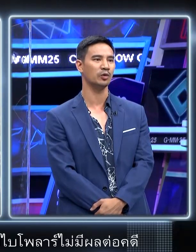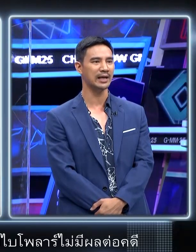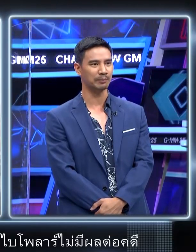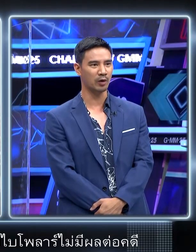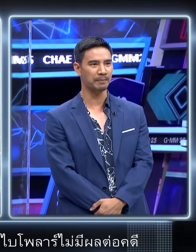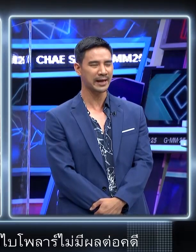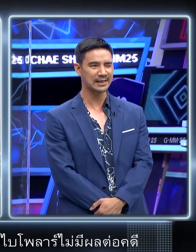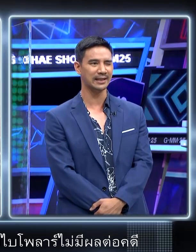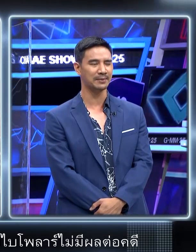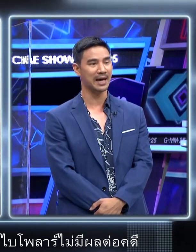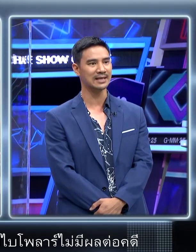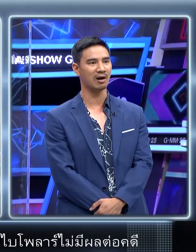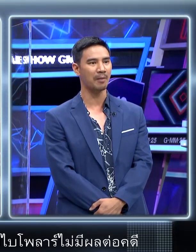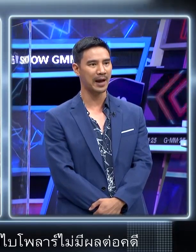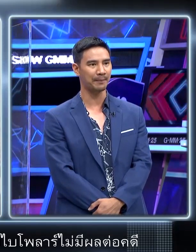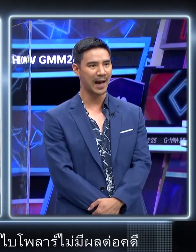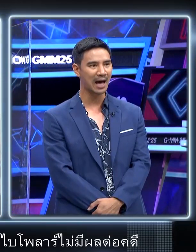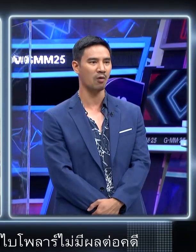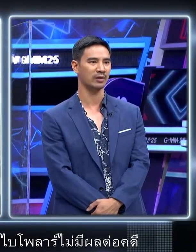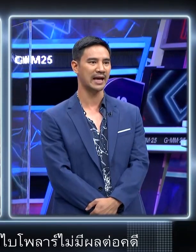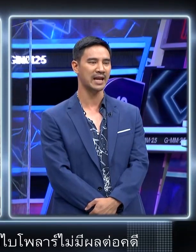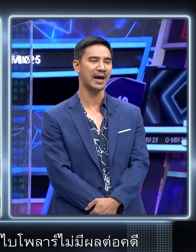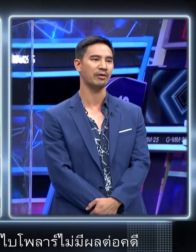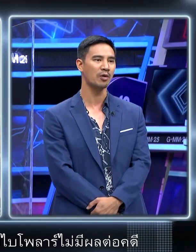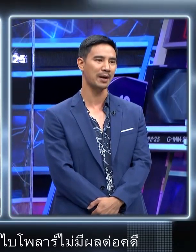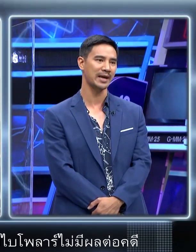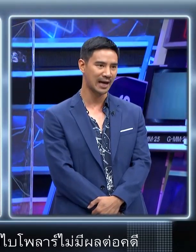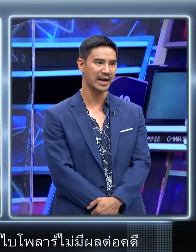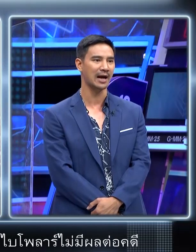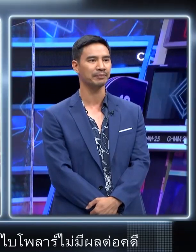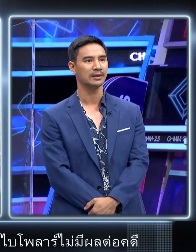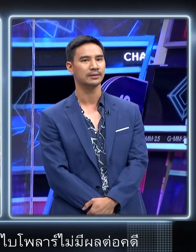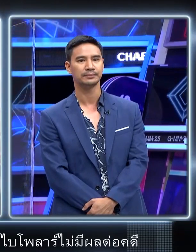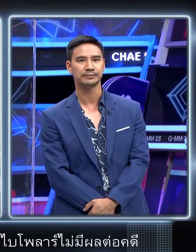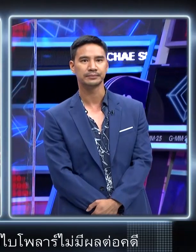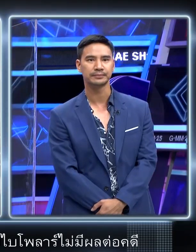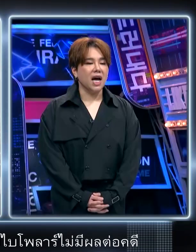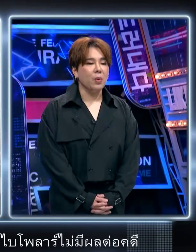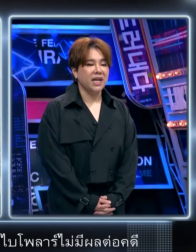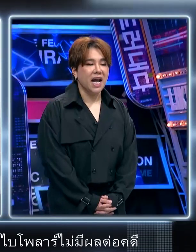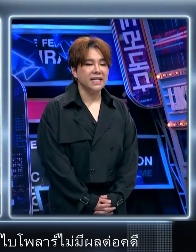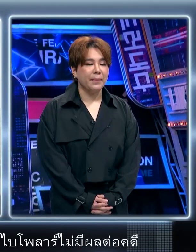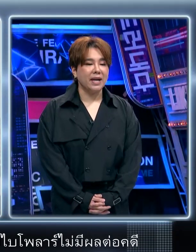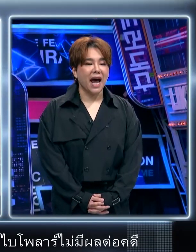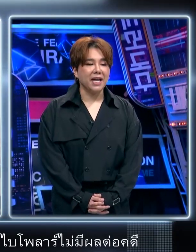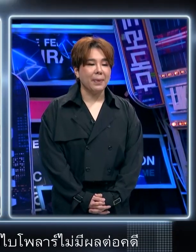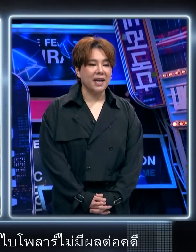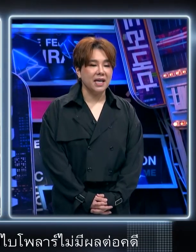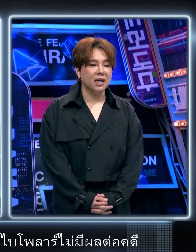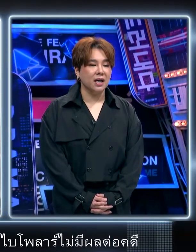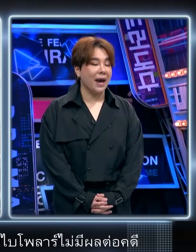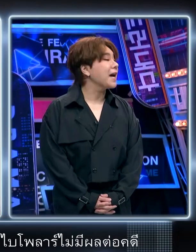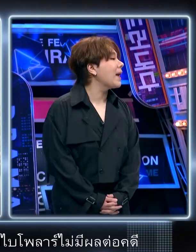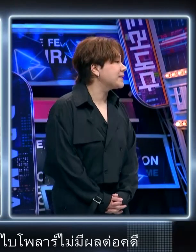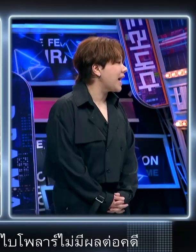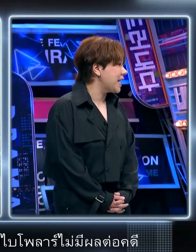องจริงอยู่ในสำนวนมั่นใจทีมงานจากกองปราบภาค6ในการทำงานร่วมกับอัยการครับ อ่ะถ้านอกจากนั้นนะคะวันนี้ถ้าเกิดจำกันได้นะพระที่เ